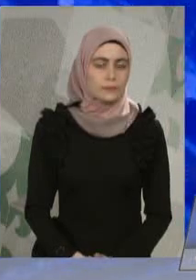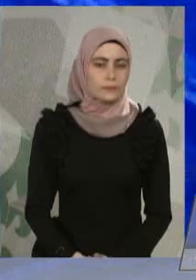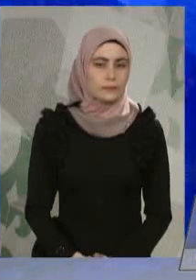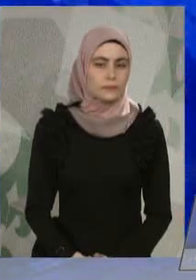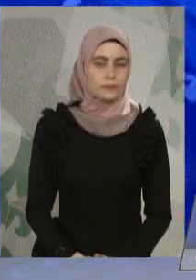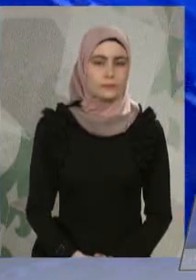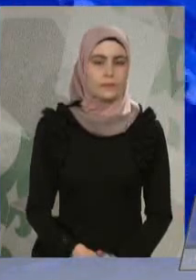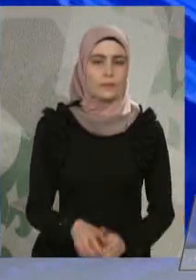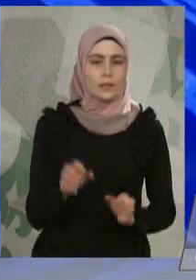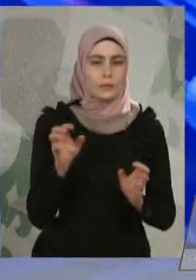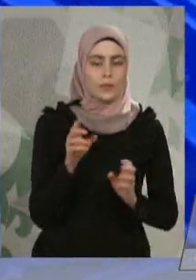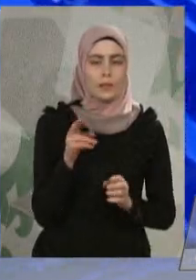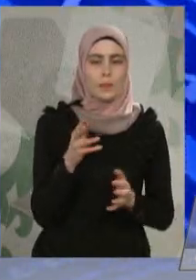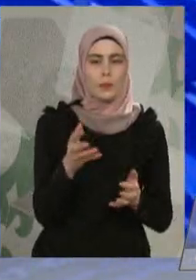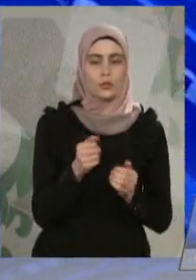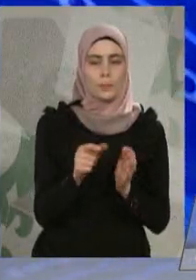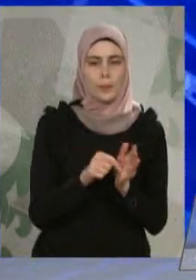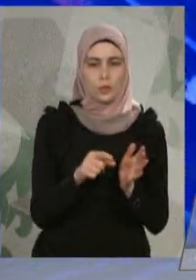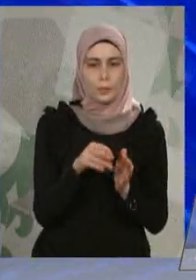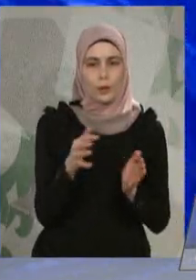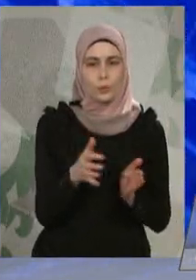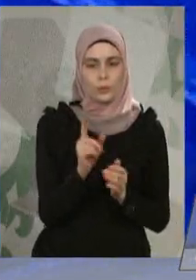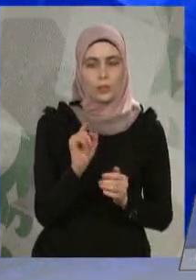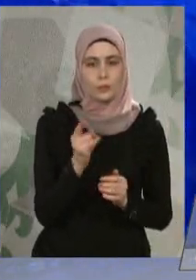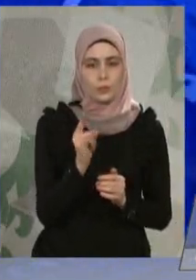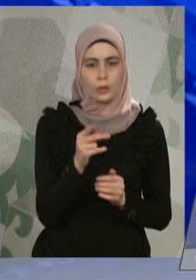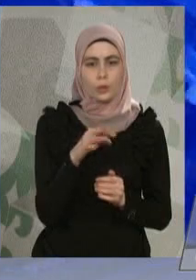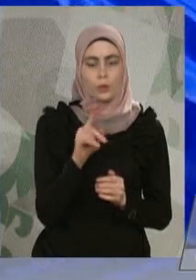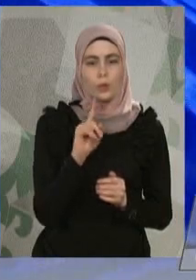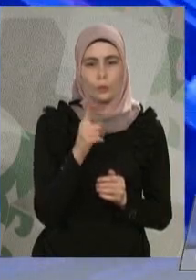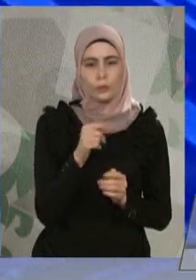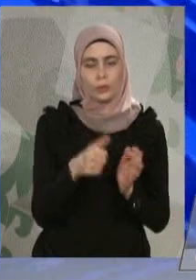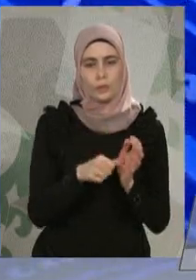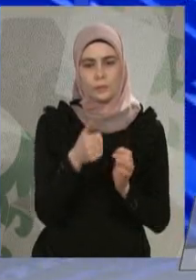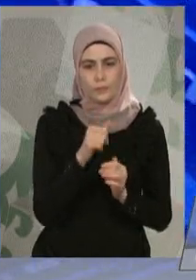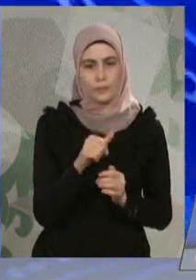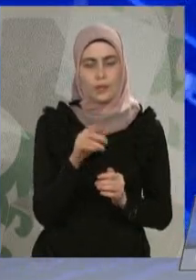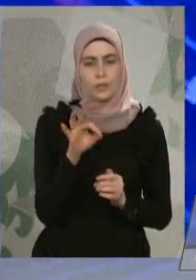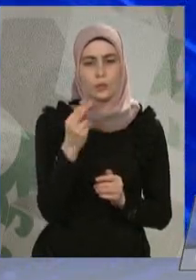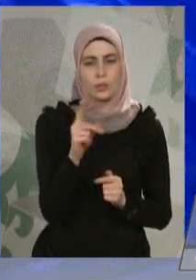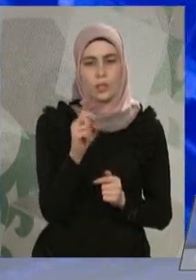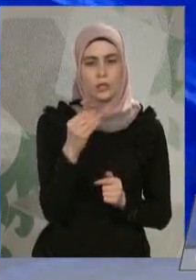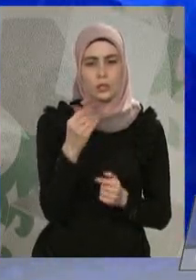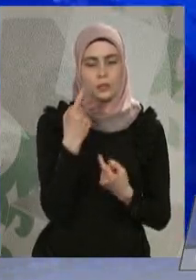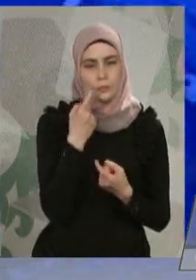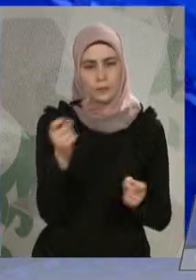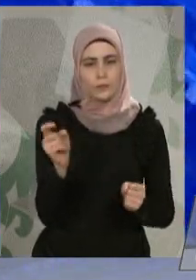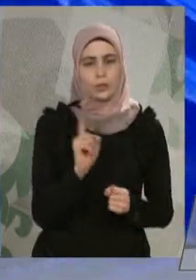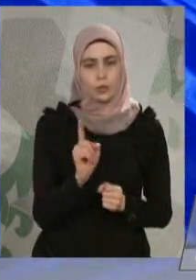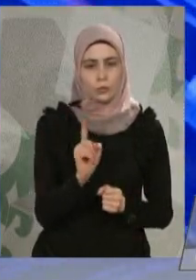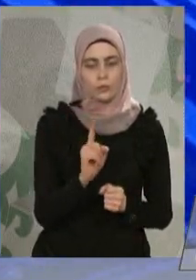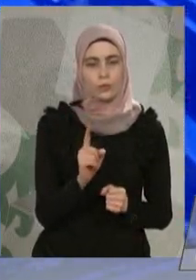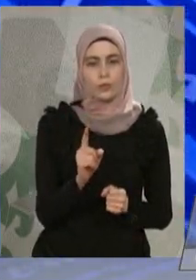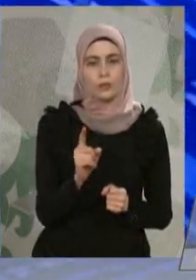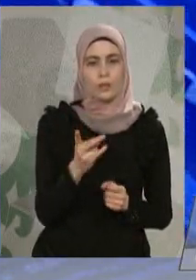А теперь информация для получателей пособий по уходу за ребенком до 1,5 лет. Отделениями социальной защиты населения Ингушетии